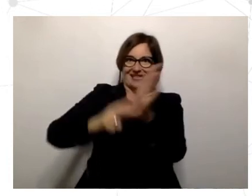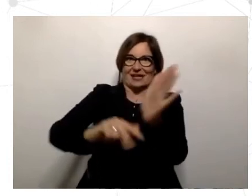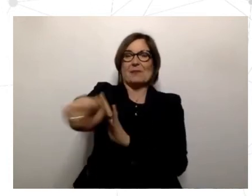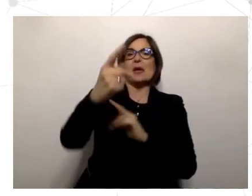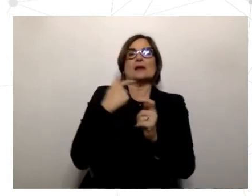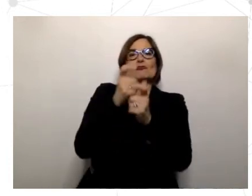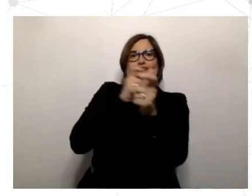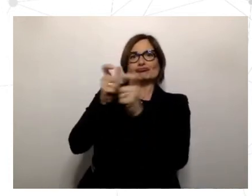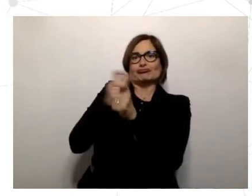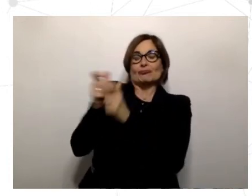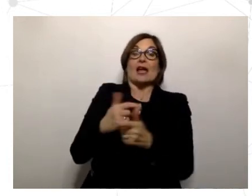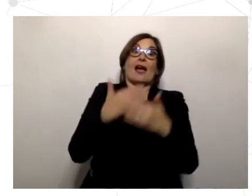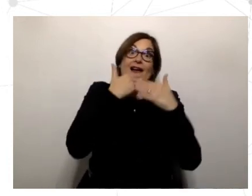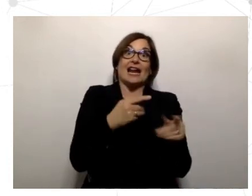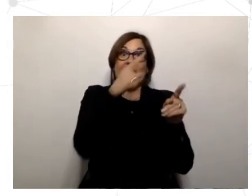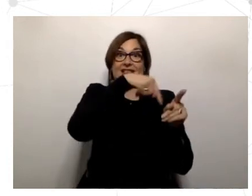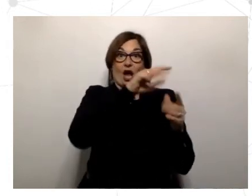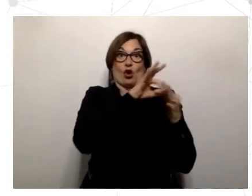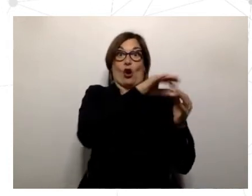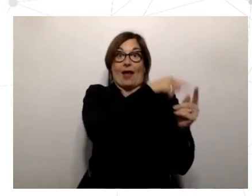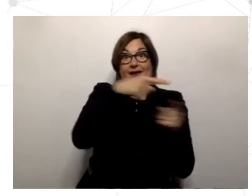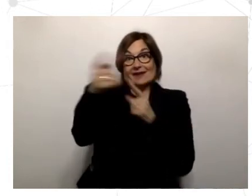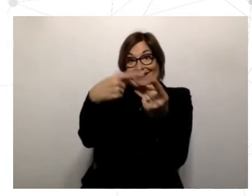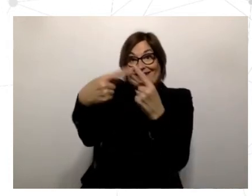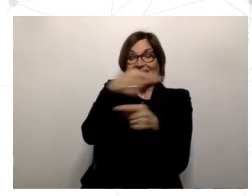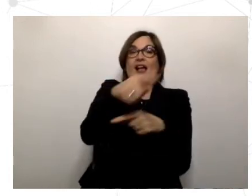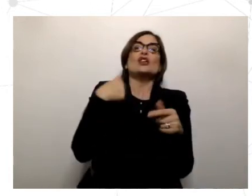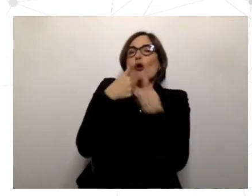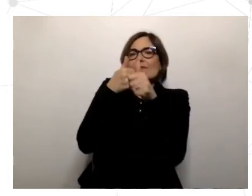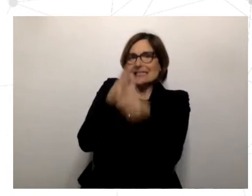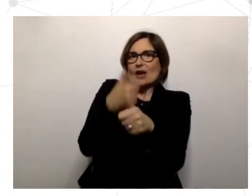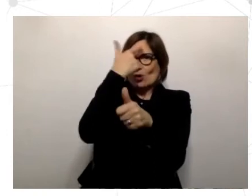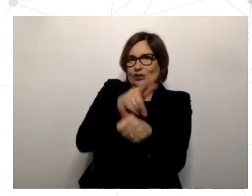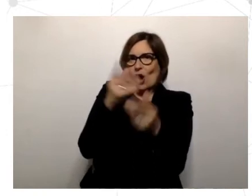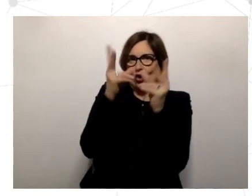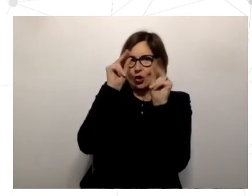con voi, e io grazie a questo ho l'opportunità di seguirvi da vicino.